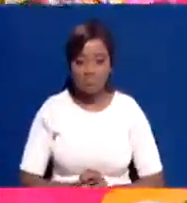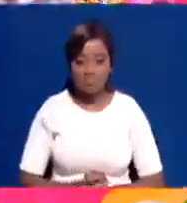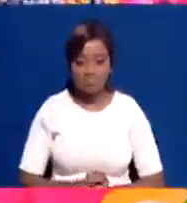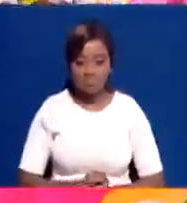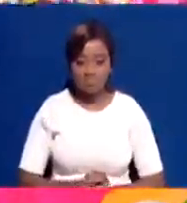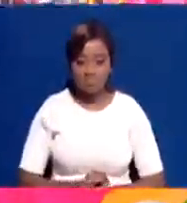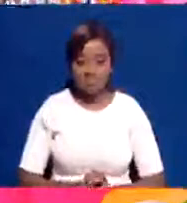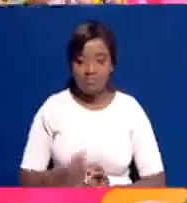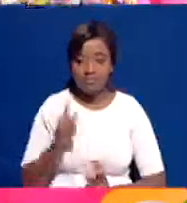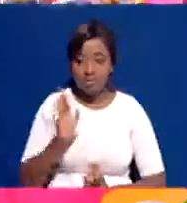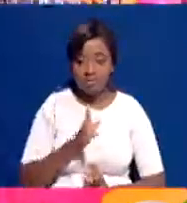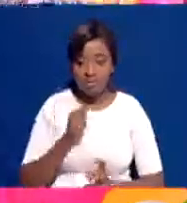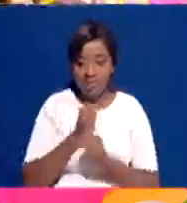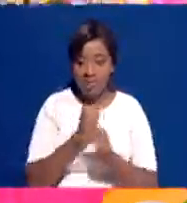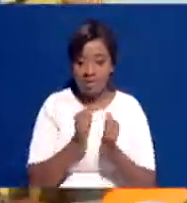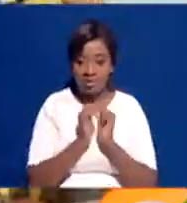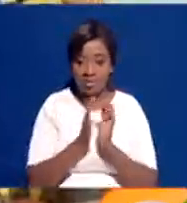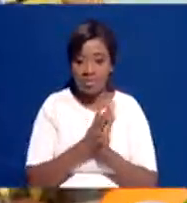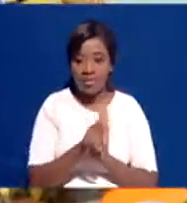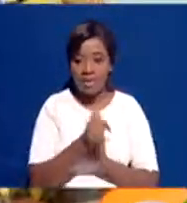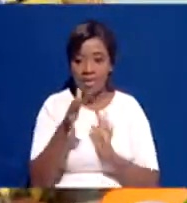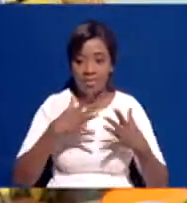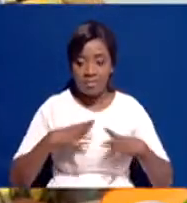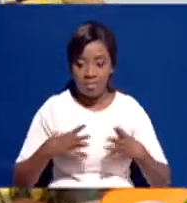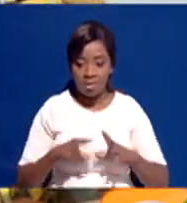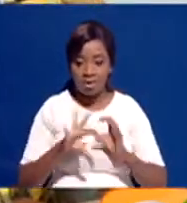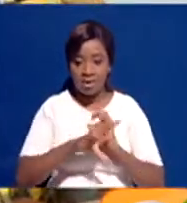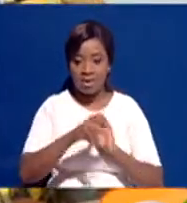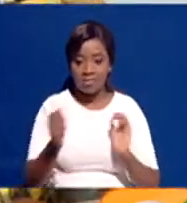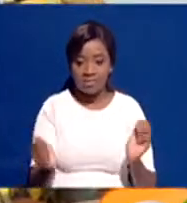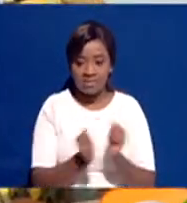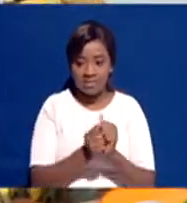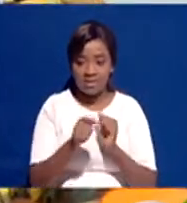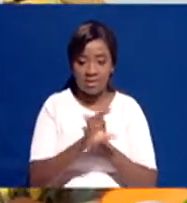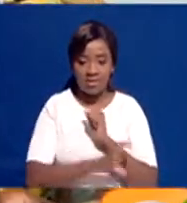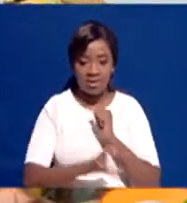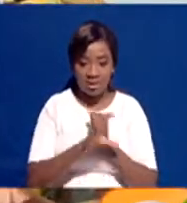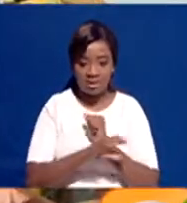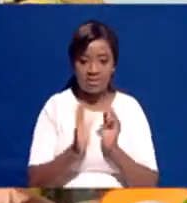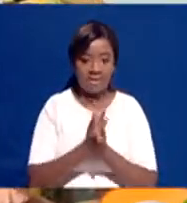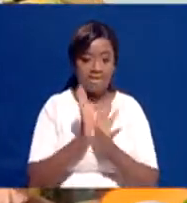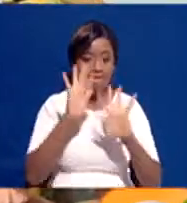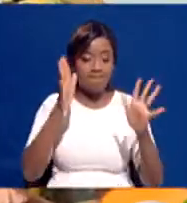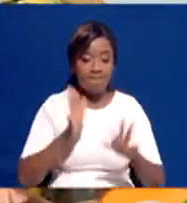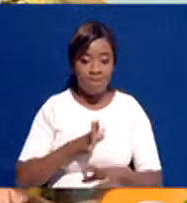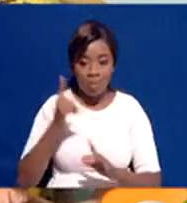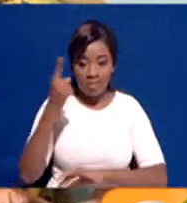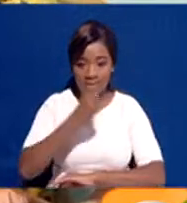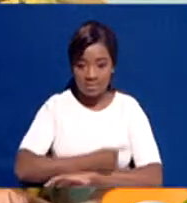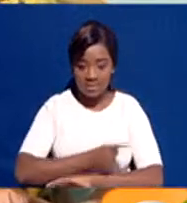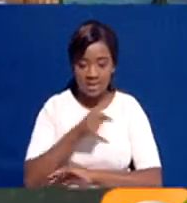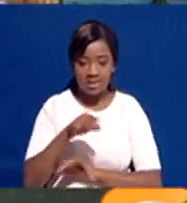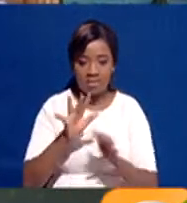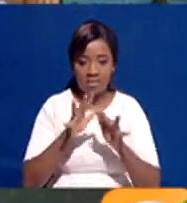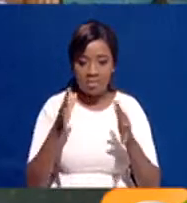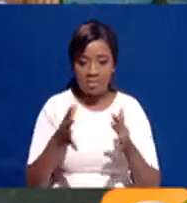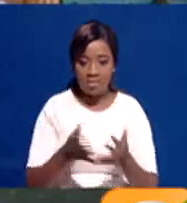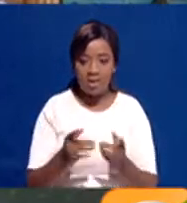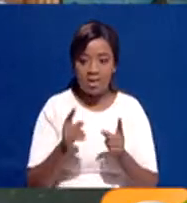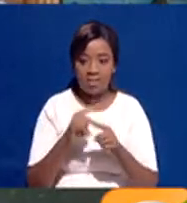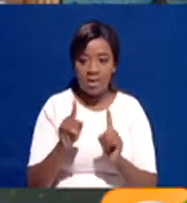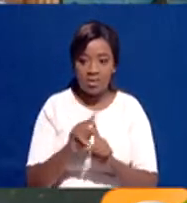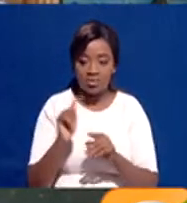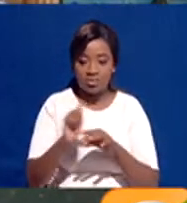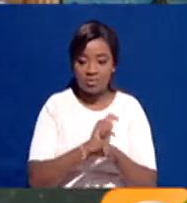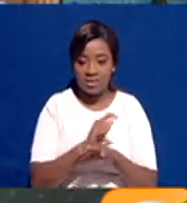Akina mama hawa wameungana na wengine kutoka kaunti 10 nchini ambapo kando na kusherehekea siku ya wanawake ulimwenguni wanawafunza